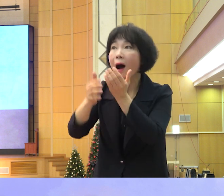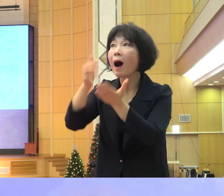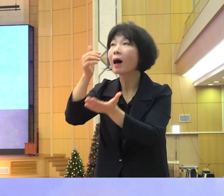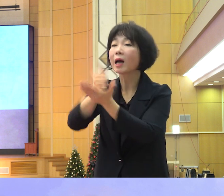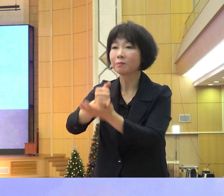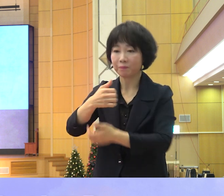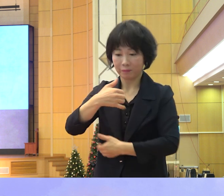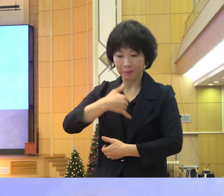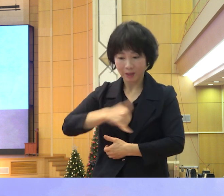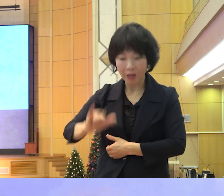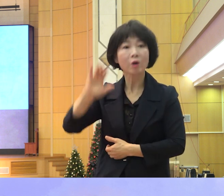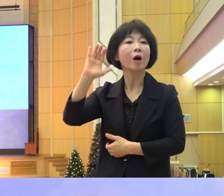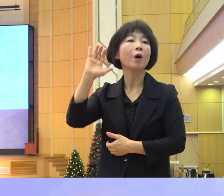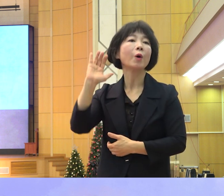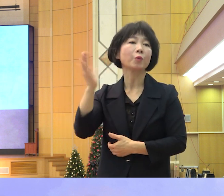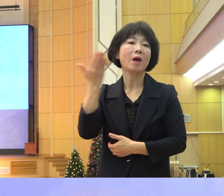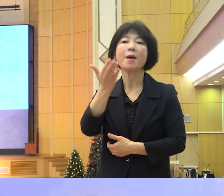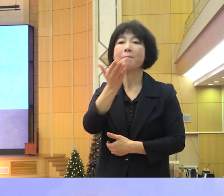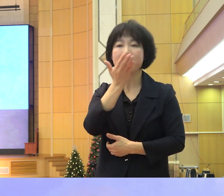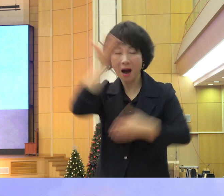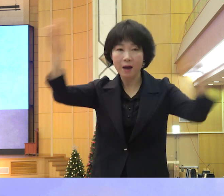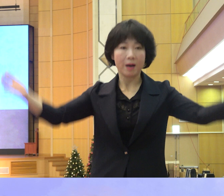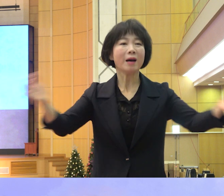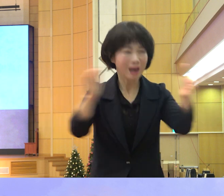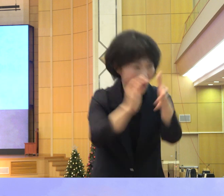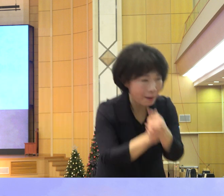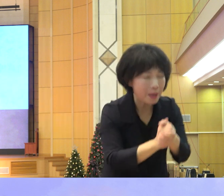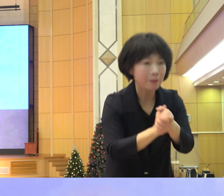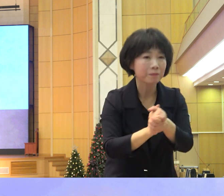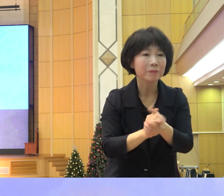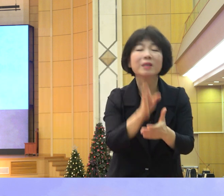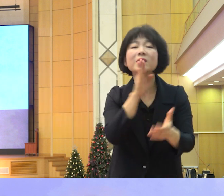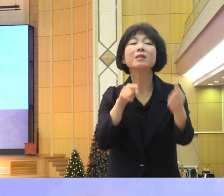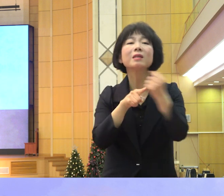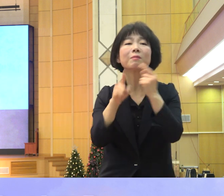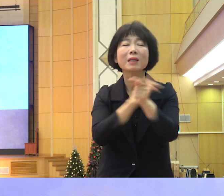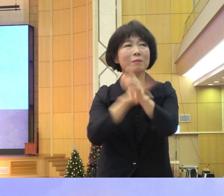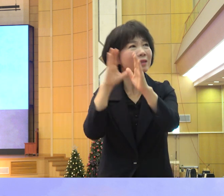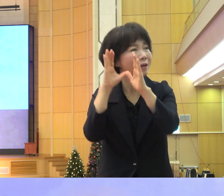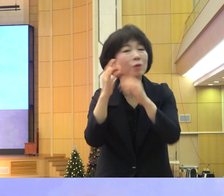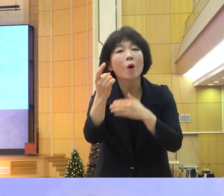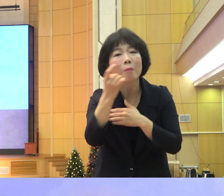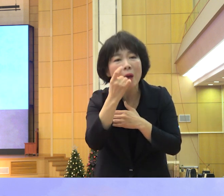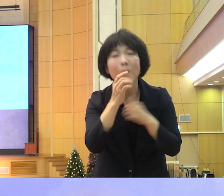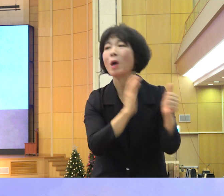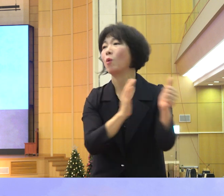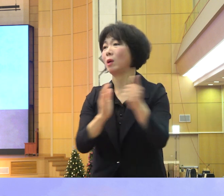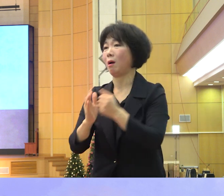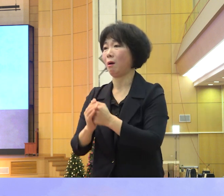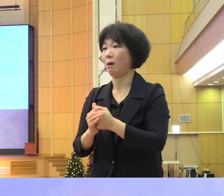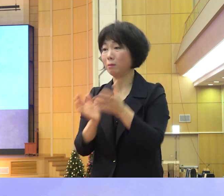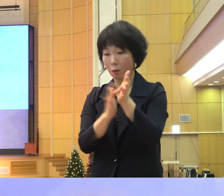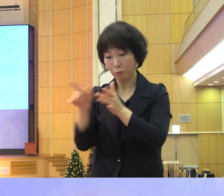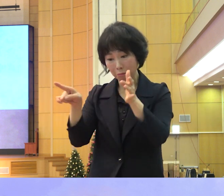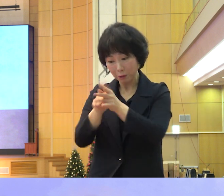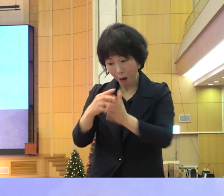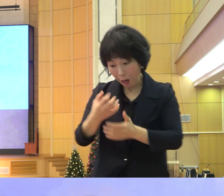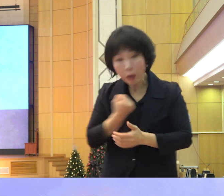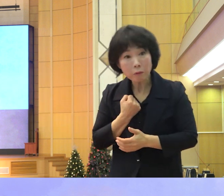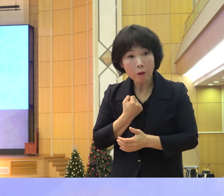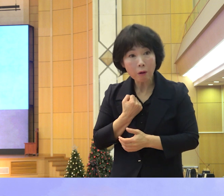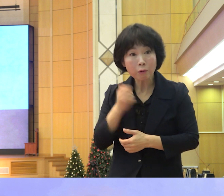있도록 진리를 아는 데 이르기를 원하십니다. 예수를 믿으면서도 진리에 대해서